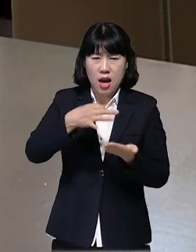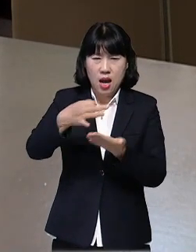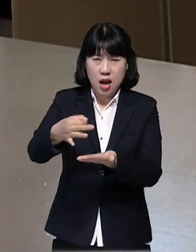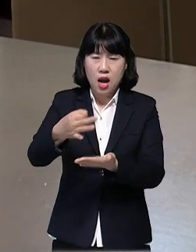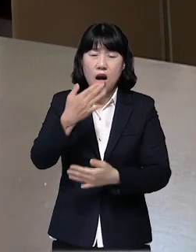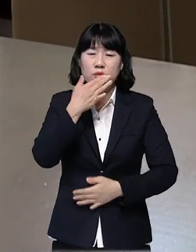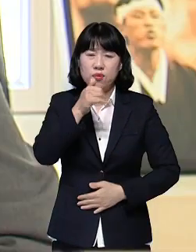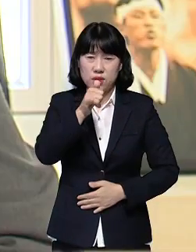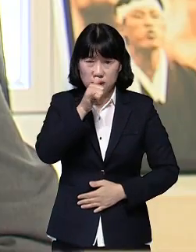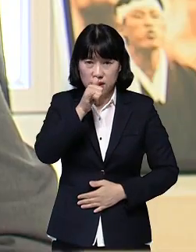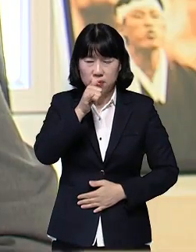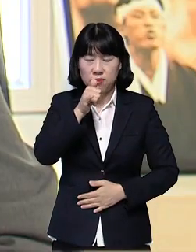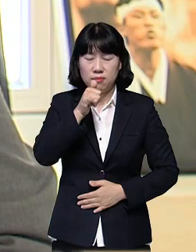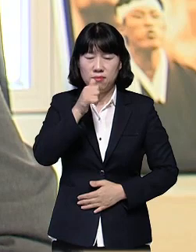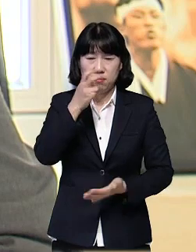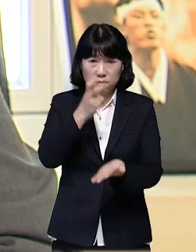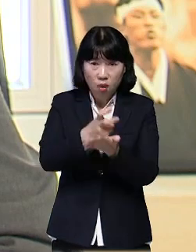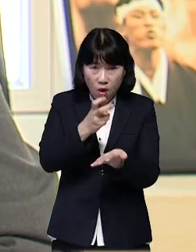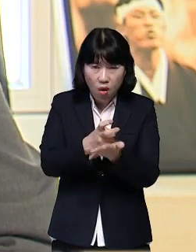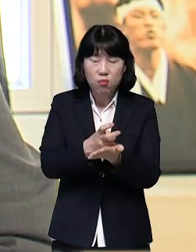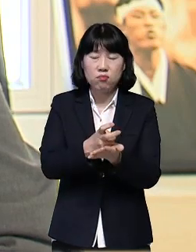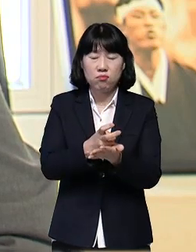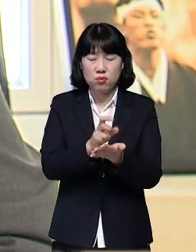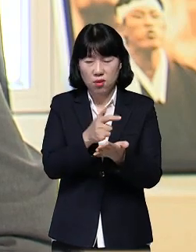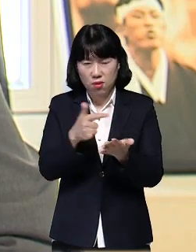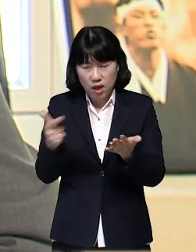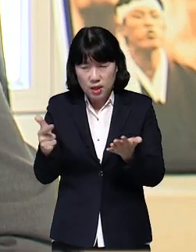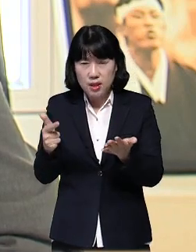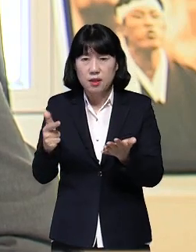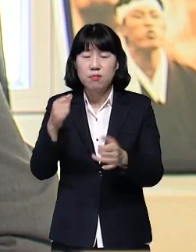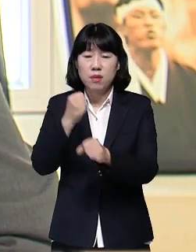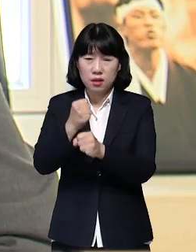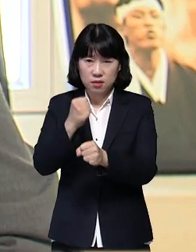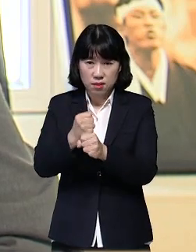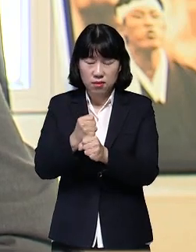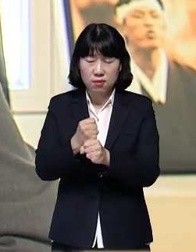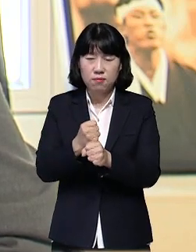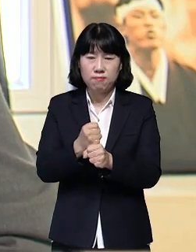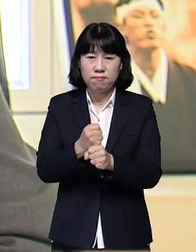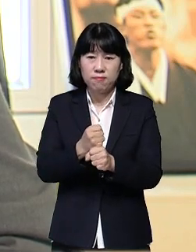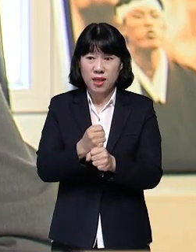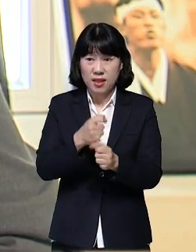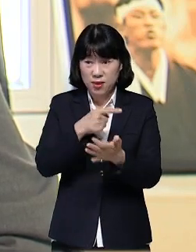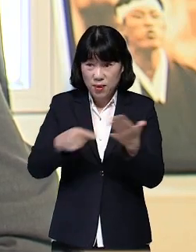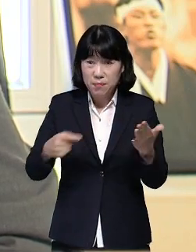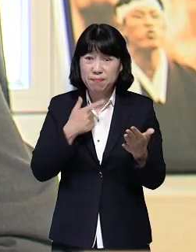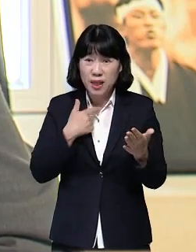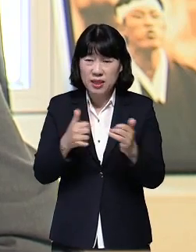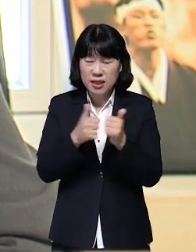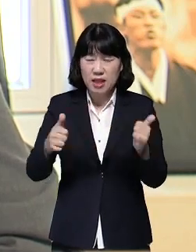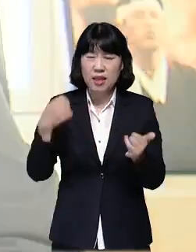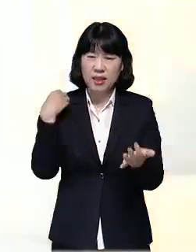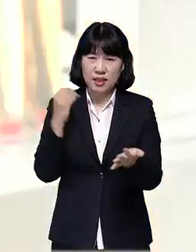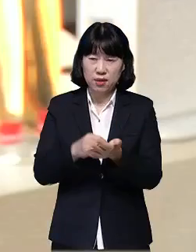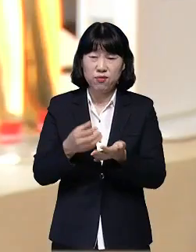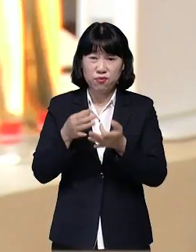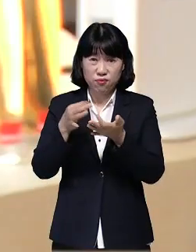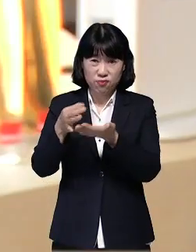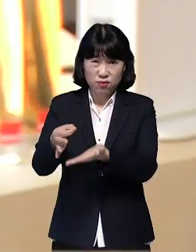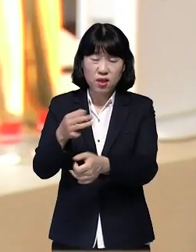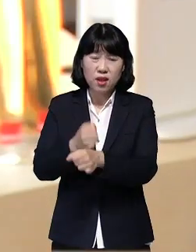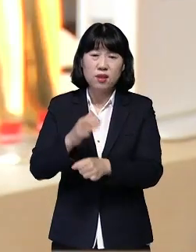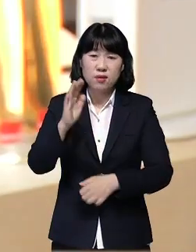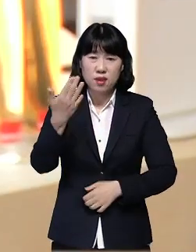손실보상이라고 하는 제도적인 법적인 것들이 도입이 돼서 그분들한테 지급이 돼야 된다라고 하는 내용입니다.